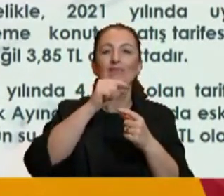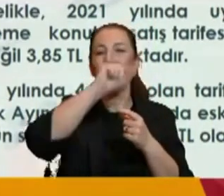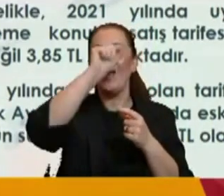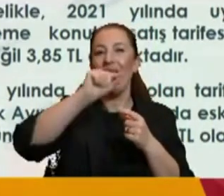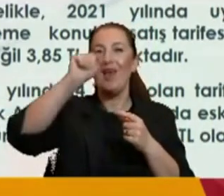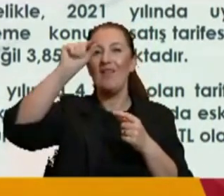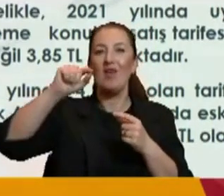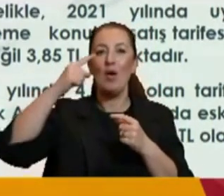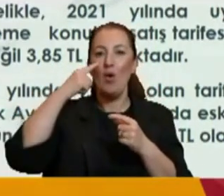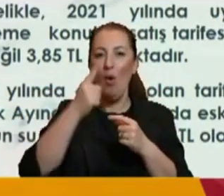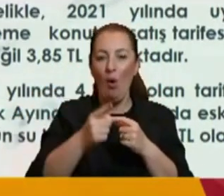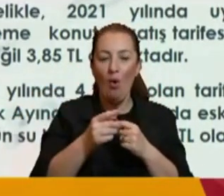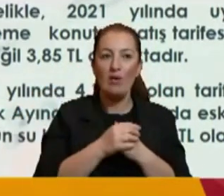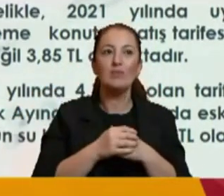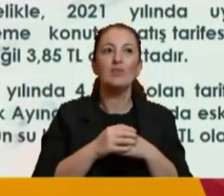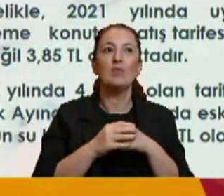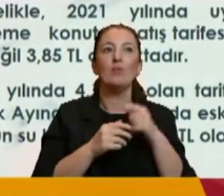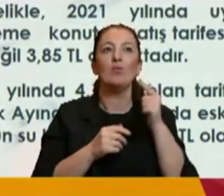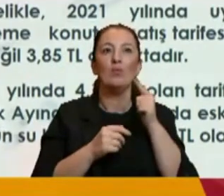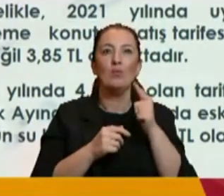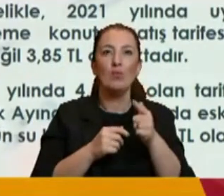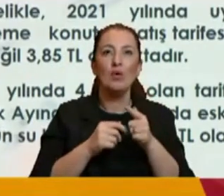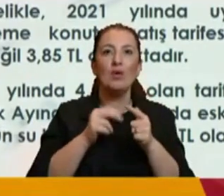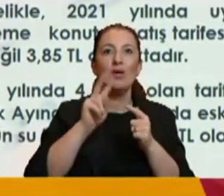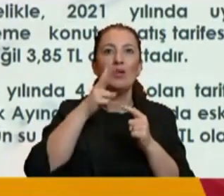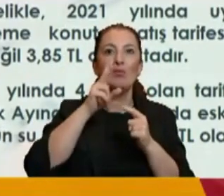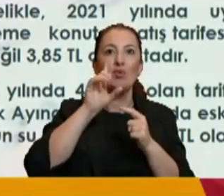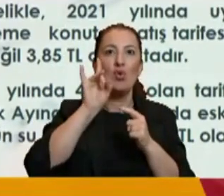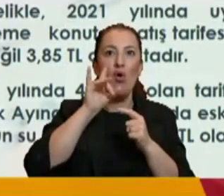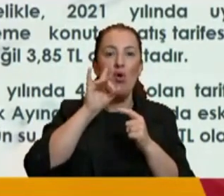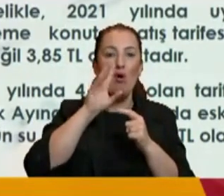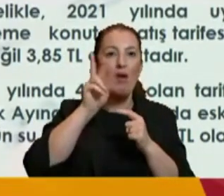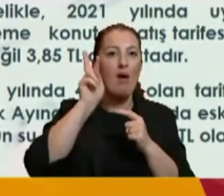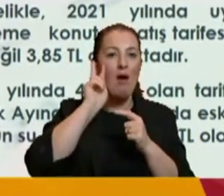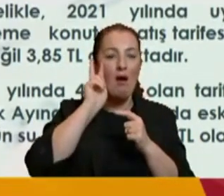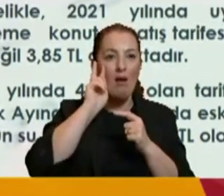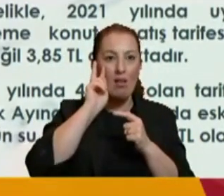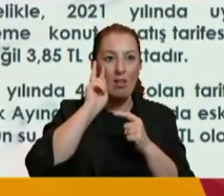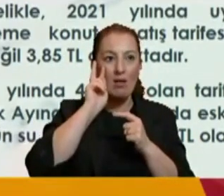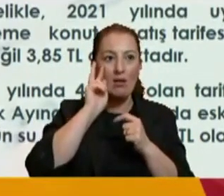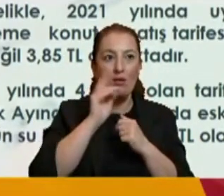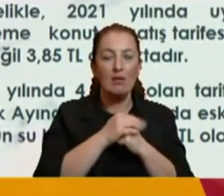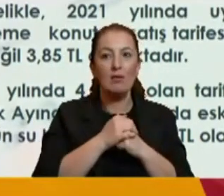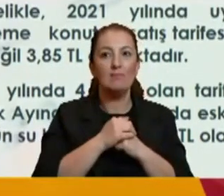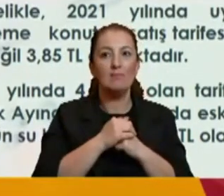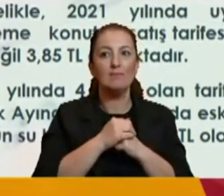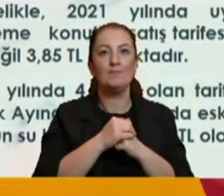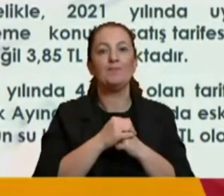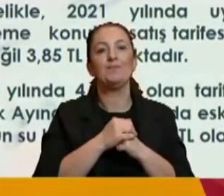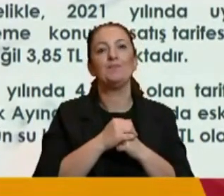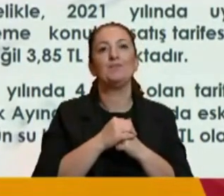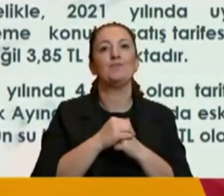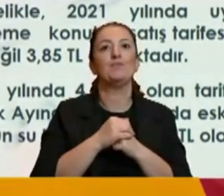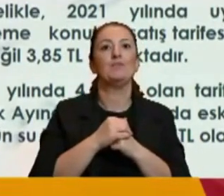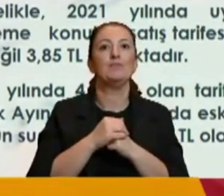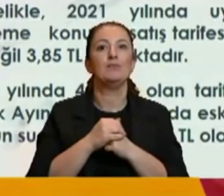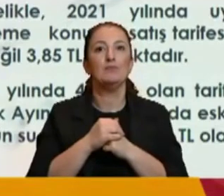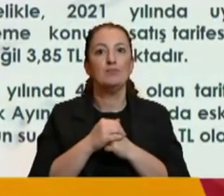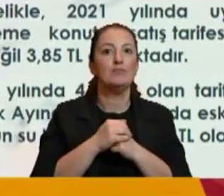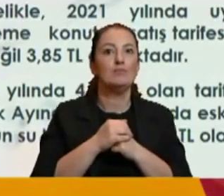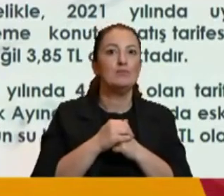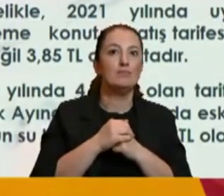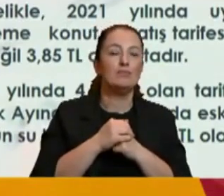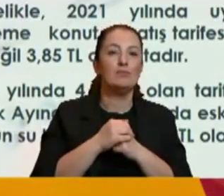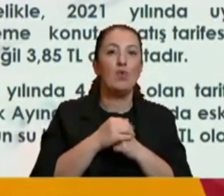su 2014 Aralık'ta aralığı çıkış